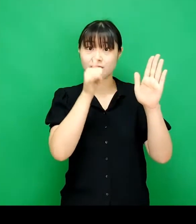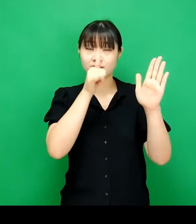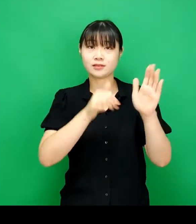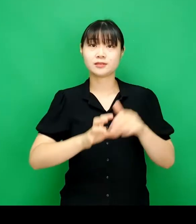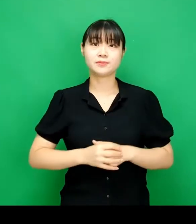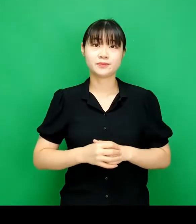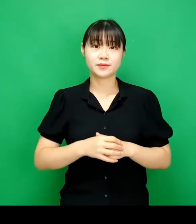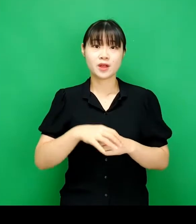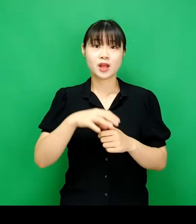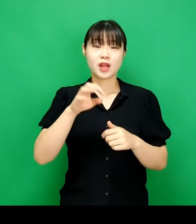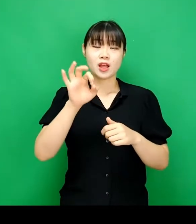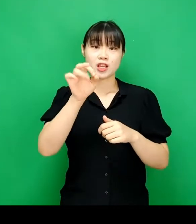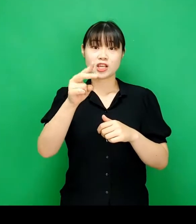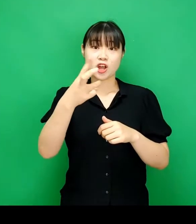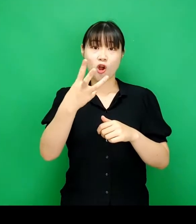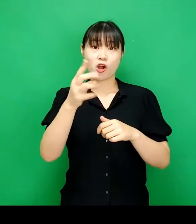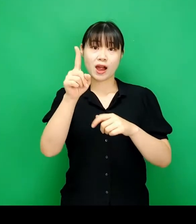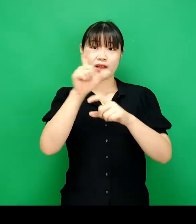표시하고 있습니다.